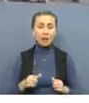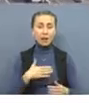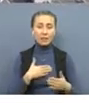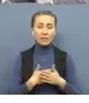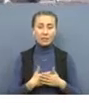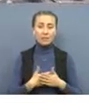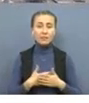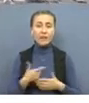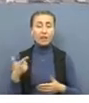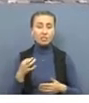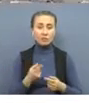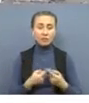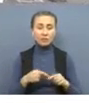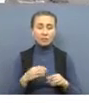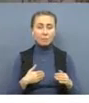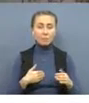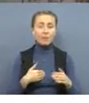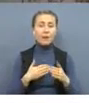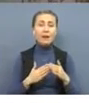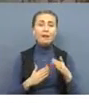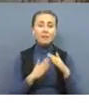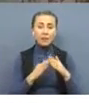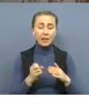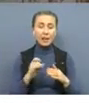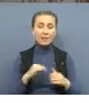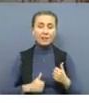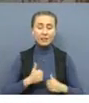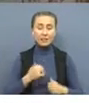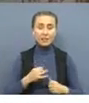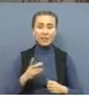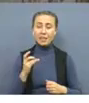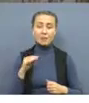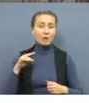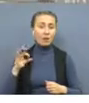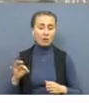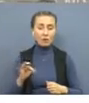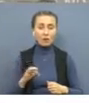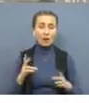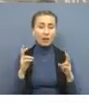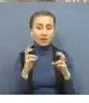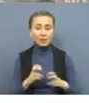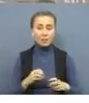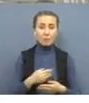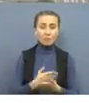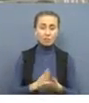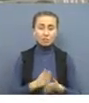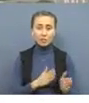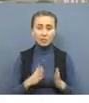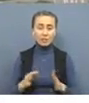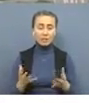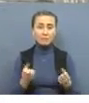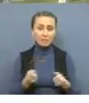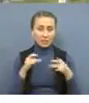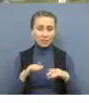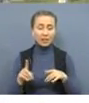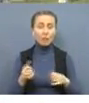общества необходимо повысить авторитет неправительственных организаций, необходимо проанализировать политические процессы и принять конкретные меры